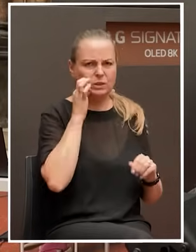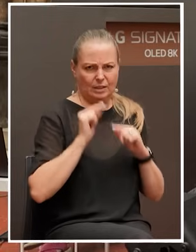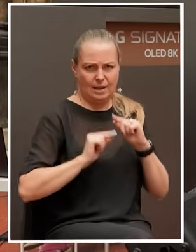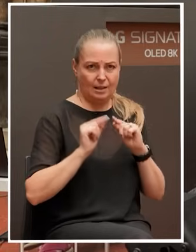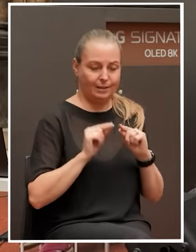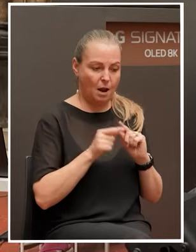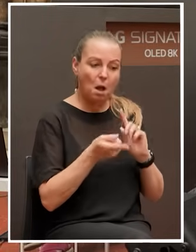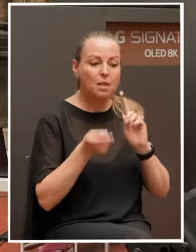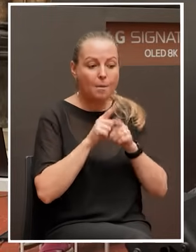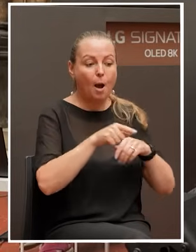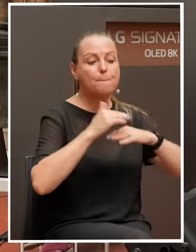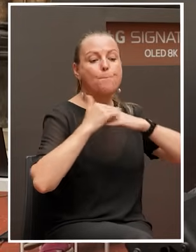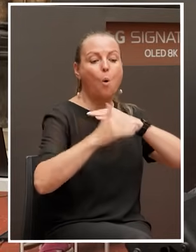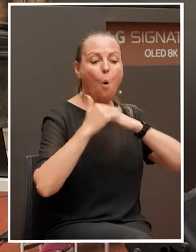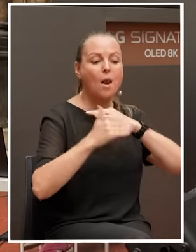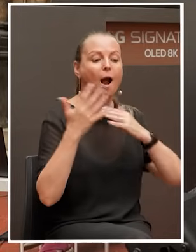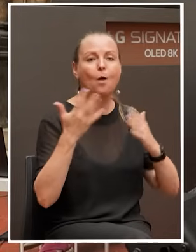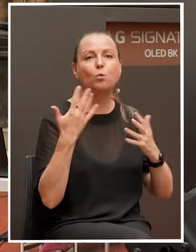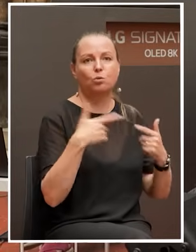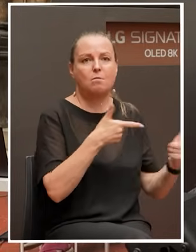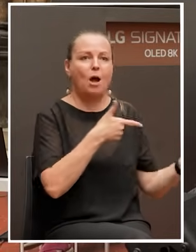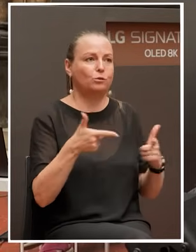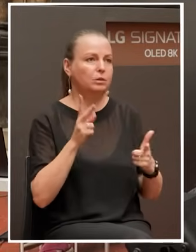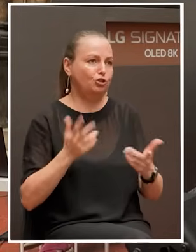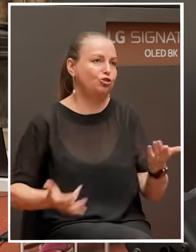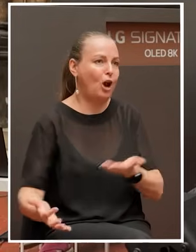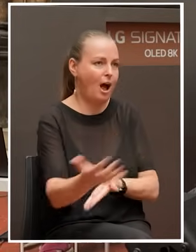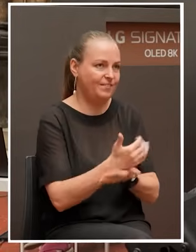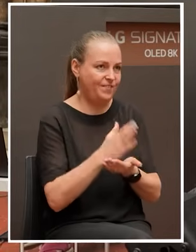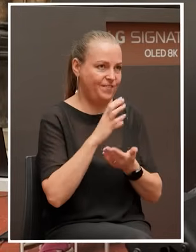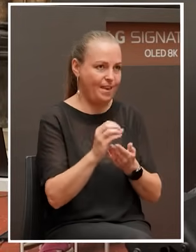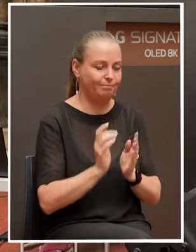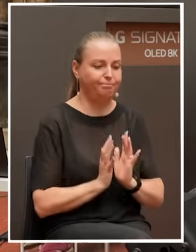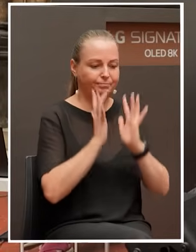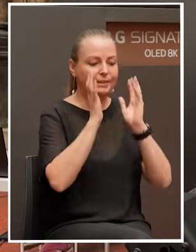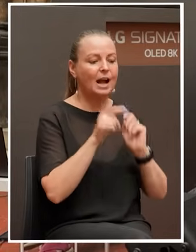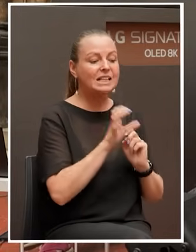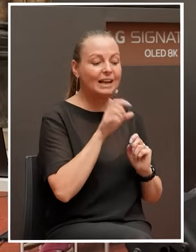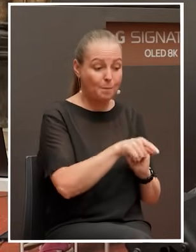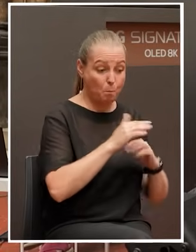это, наоборот, поле, готовое к жатве с маками.